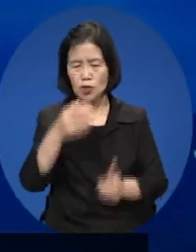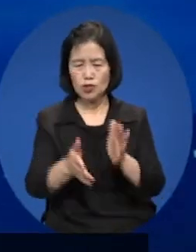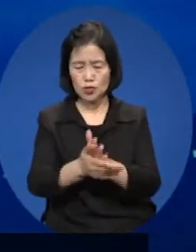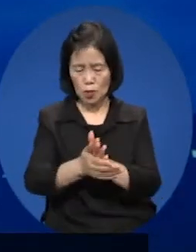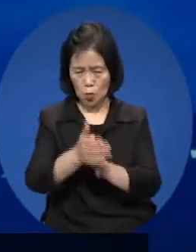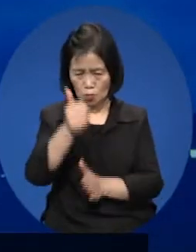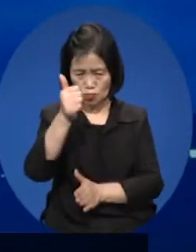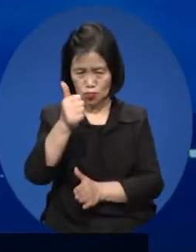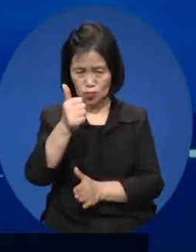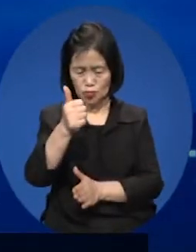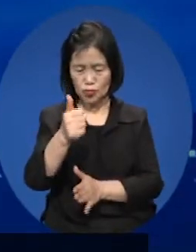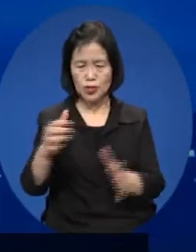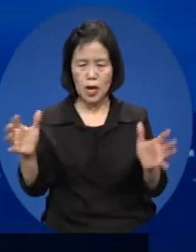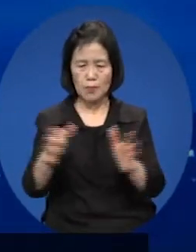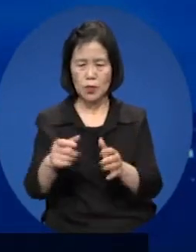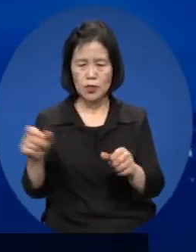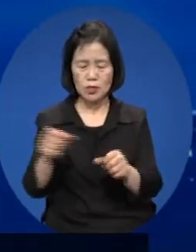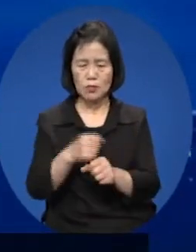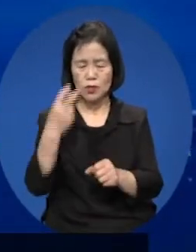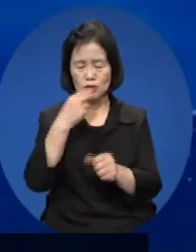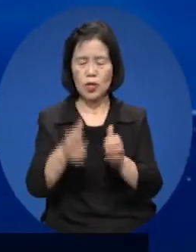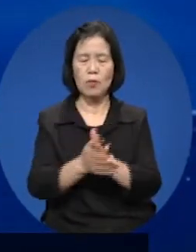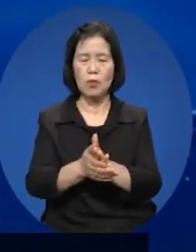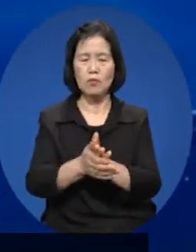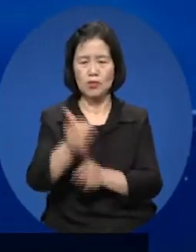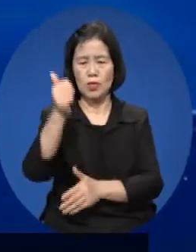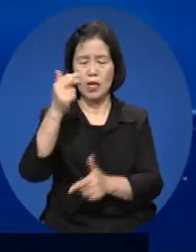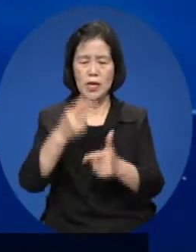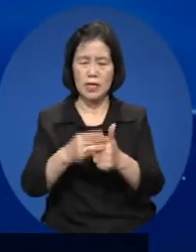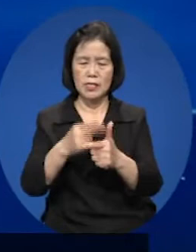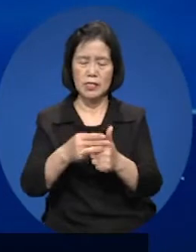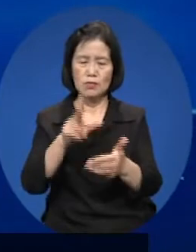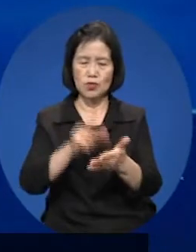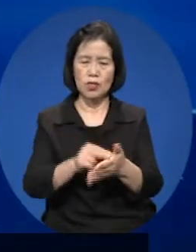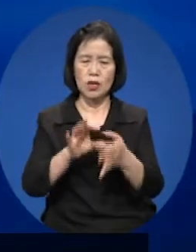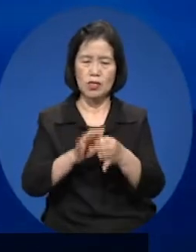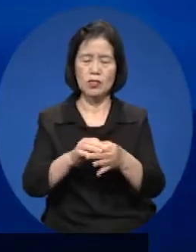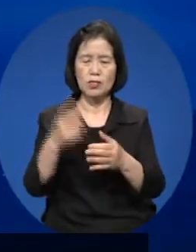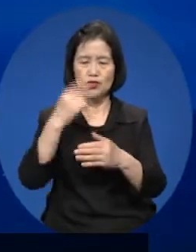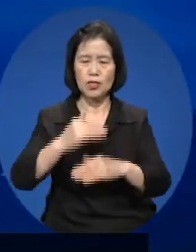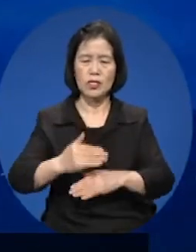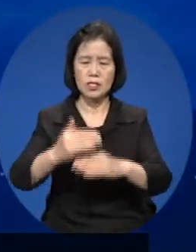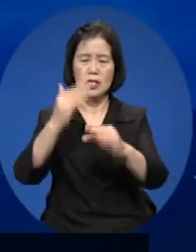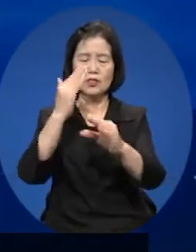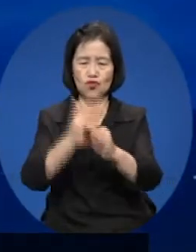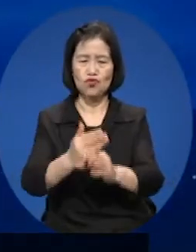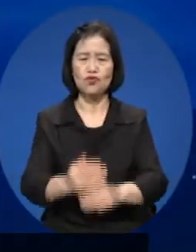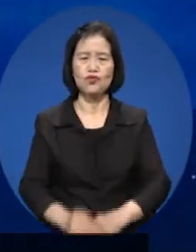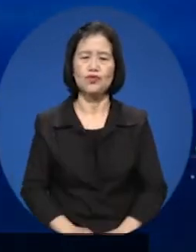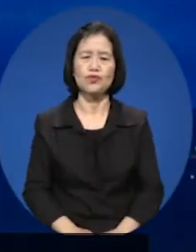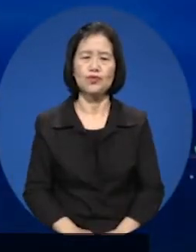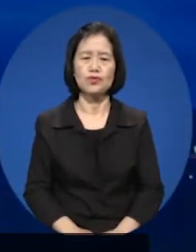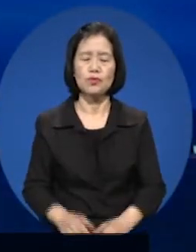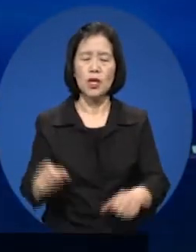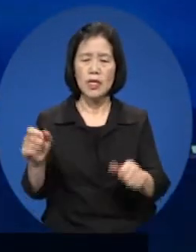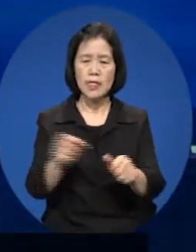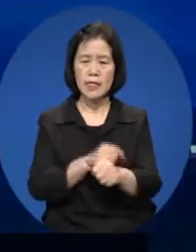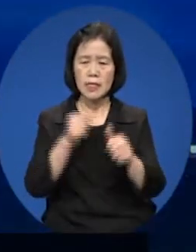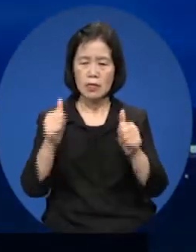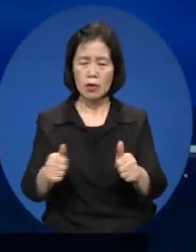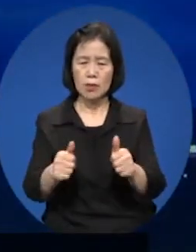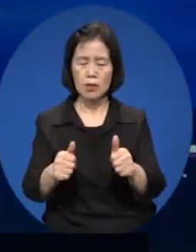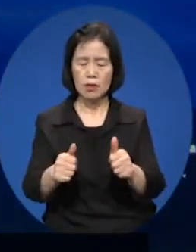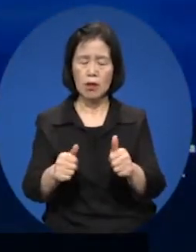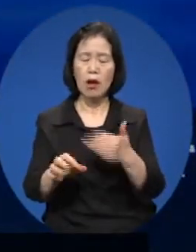중심으로 정부합동 특별수사본부 가이 lh 사안과 관련해 쌀을 진행하고 있는데 이 부분을 특검이 뜨게 된 이제